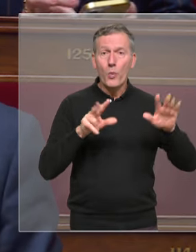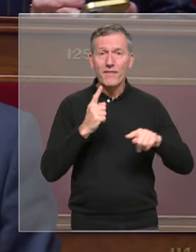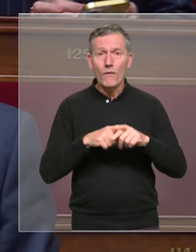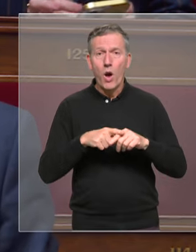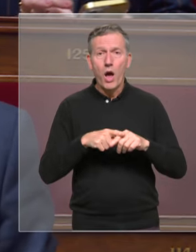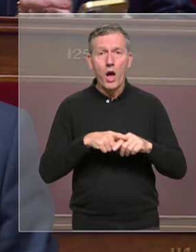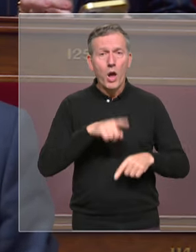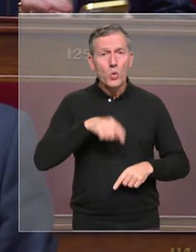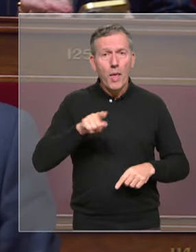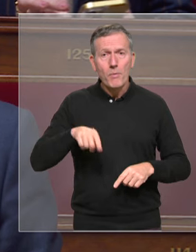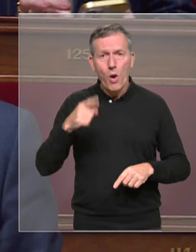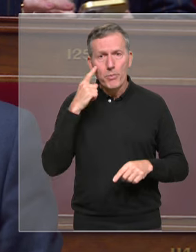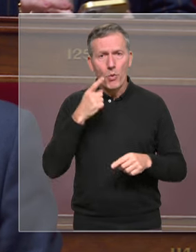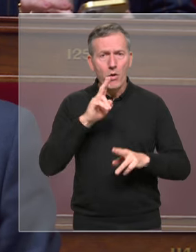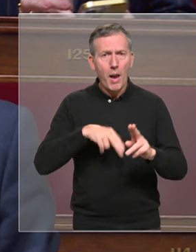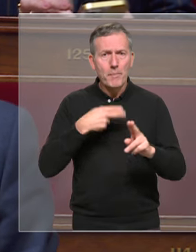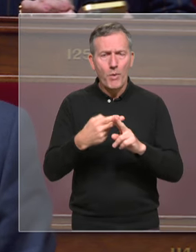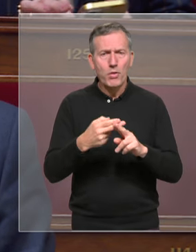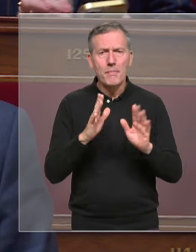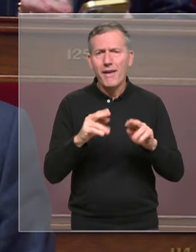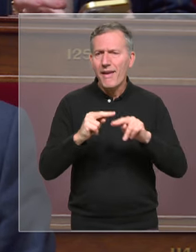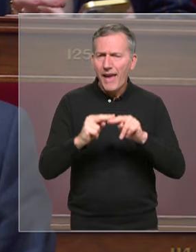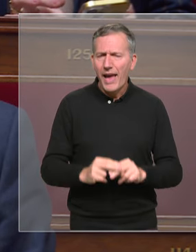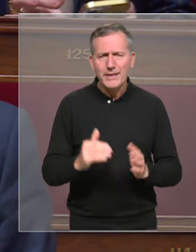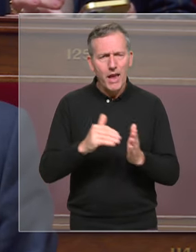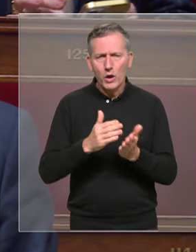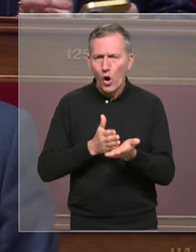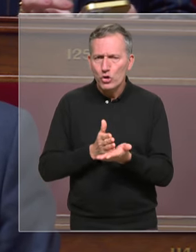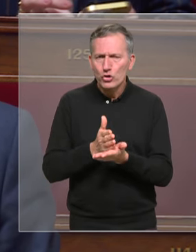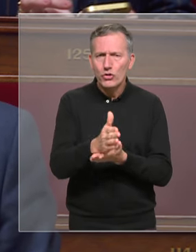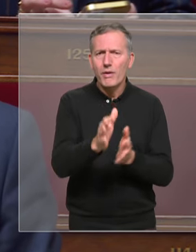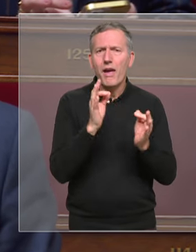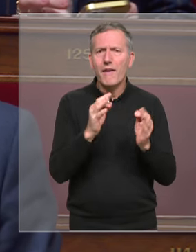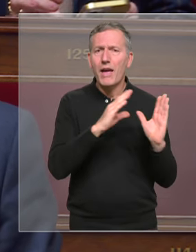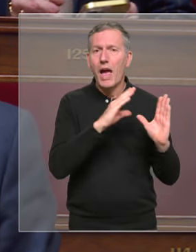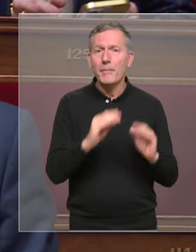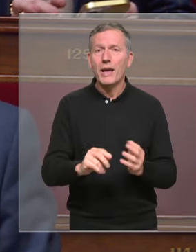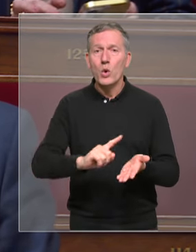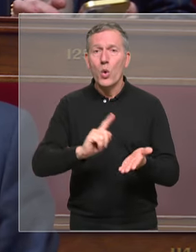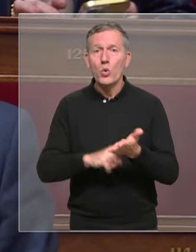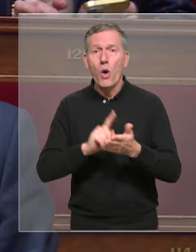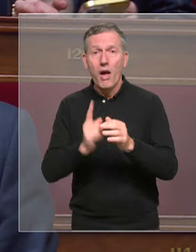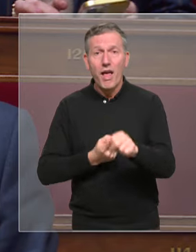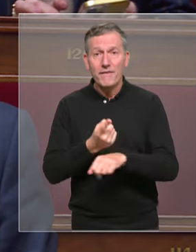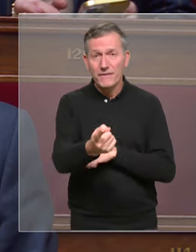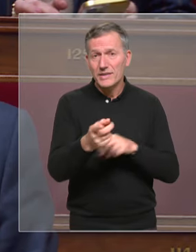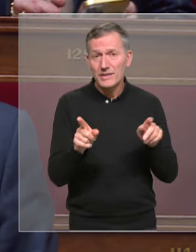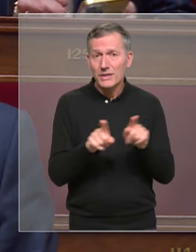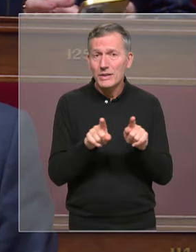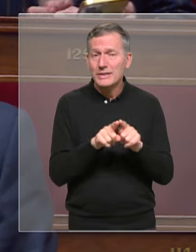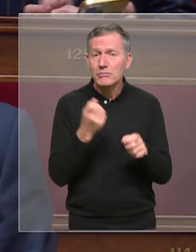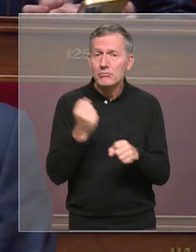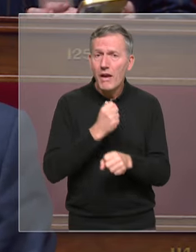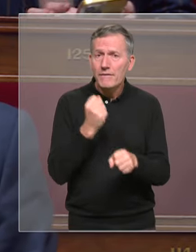milliers de demandes. Pour autant, Madame la Ministre, il nous reste du chemin à parcourir sur la question de l'application des droits à vie. Aussi, comment comptez-vous poursuivre cette